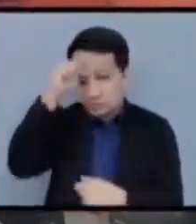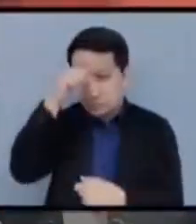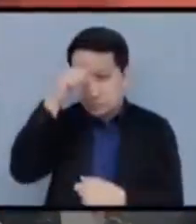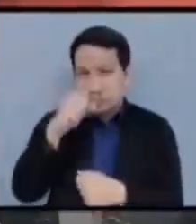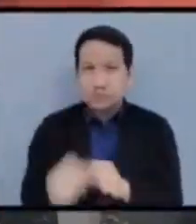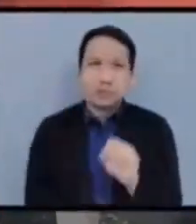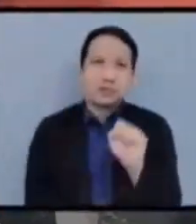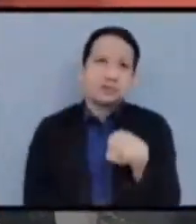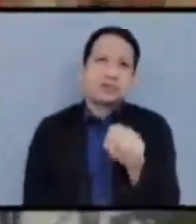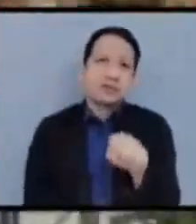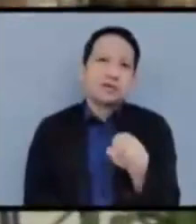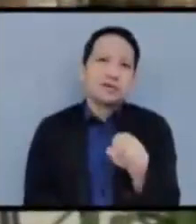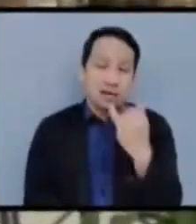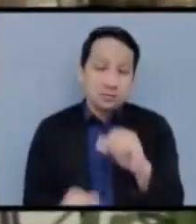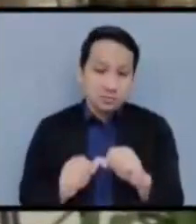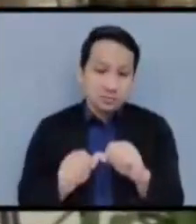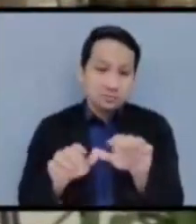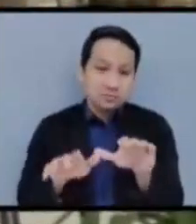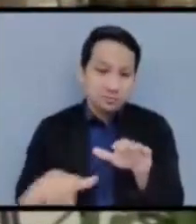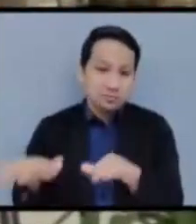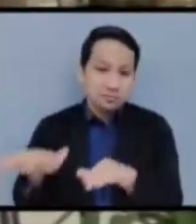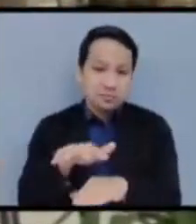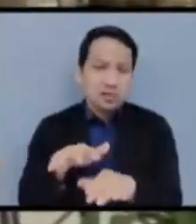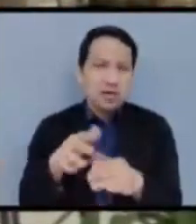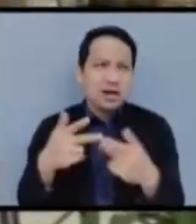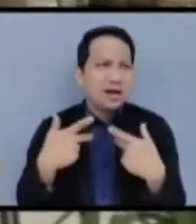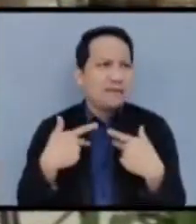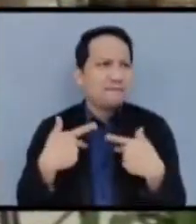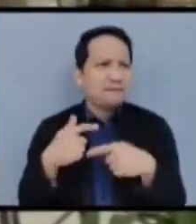Yes po, in an exploration camp.